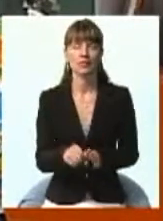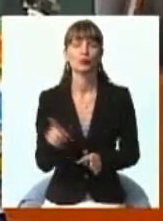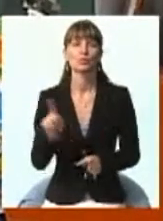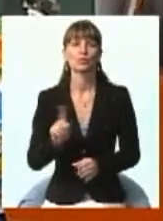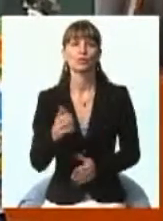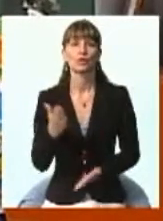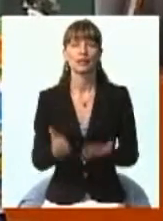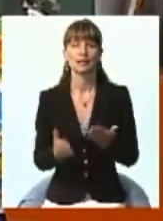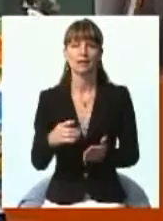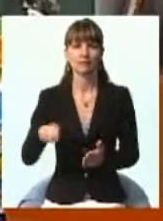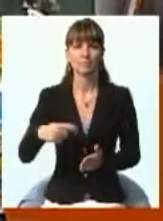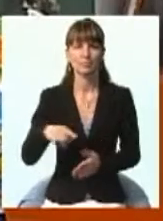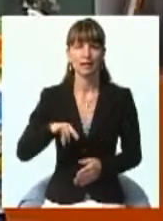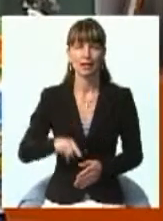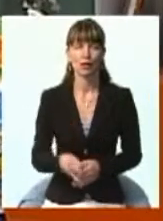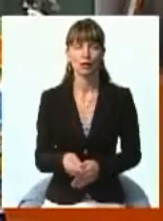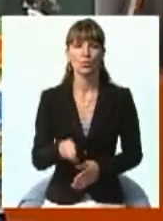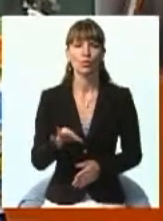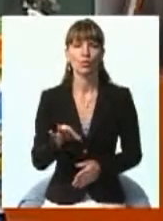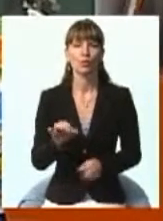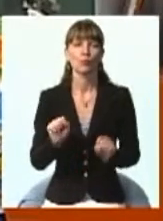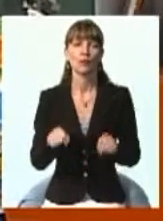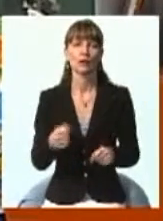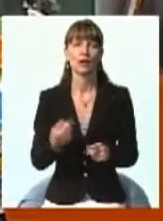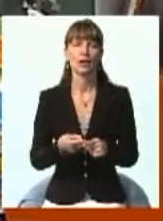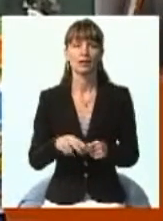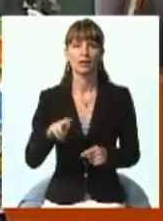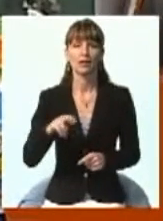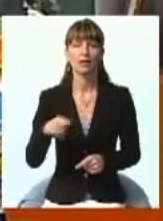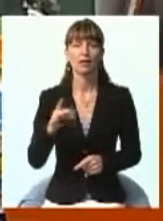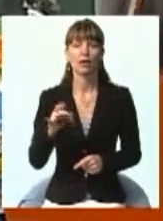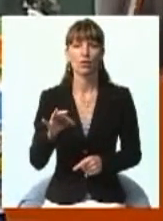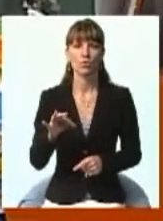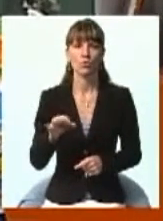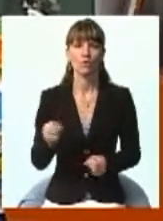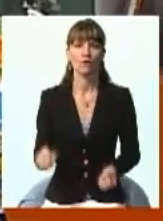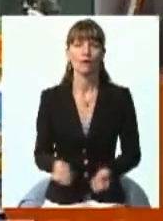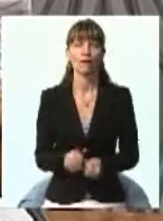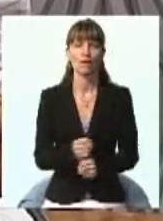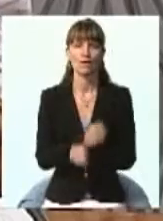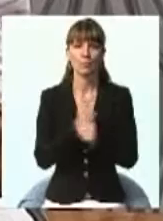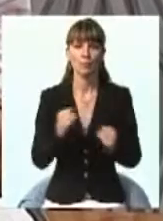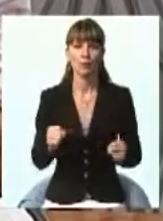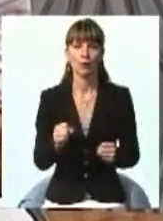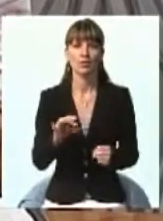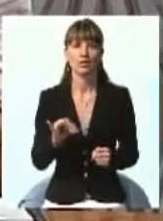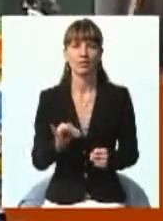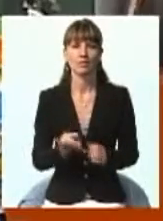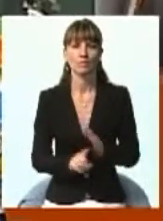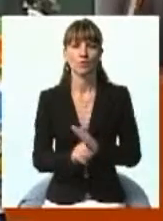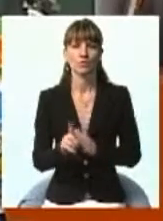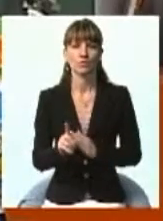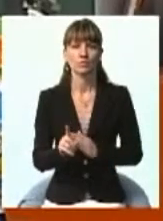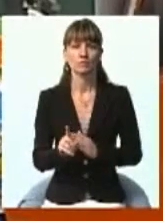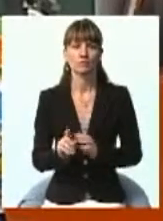тому що якщо просверлити диру, то, може, це ядро якраз вибухне. Та вона полізе